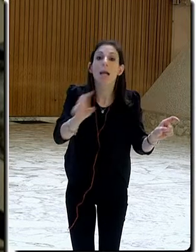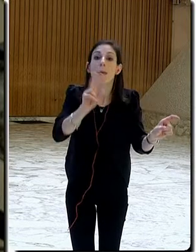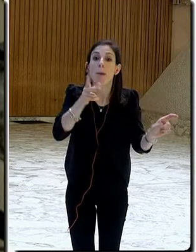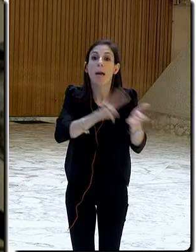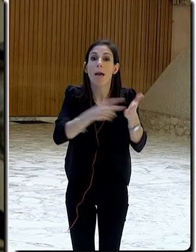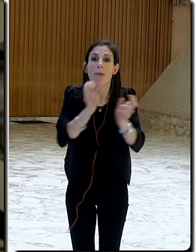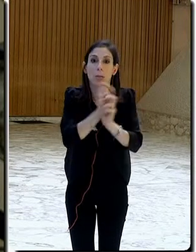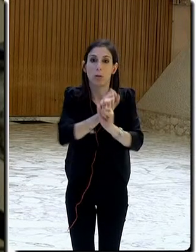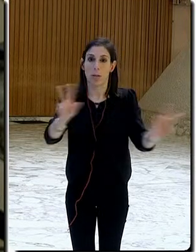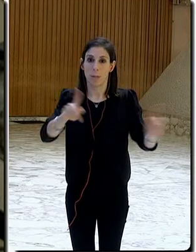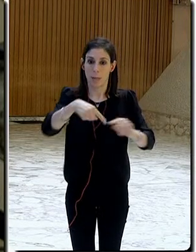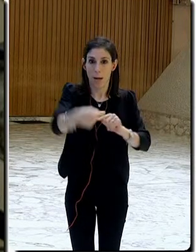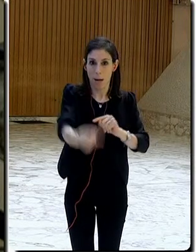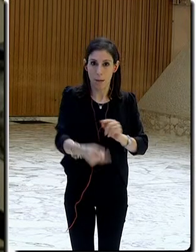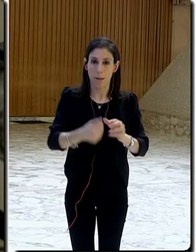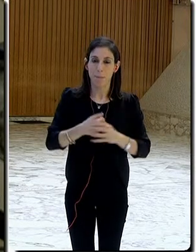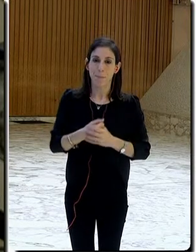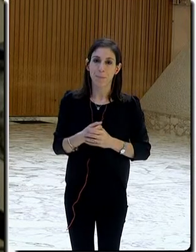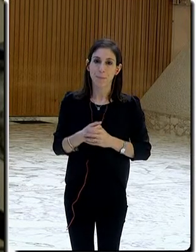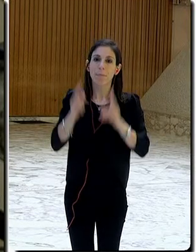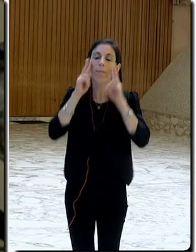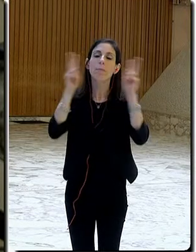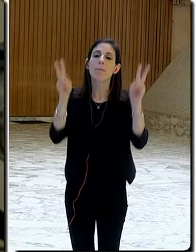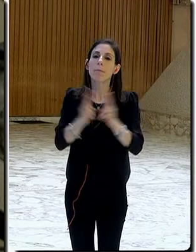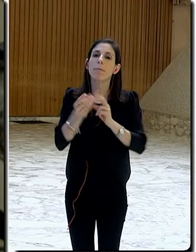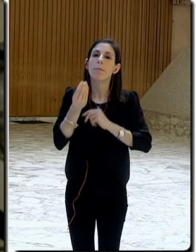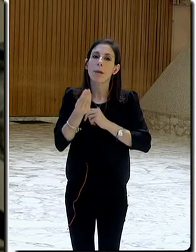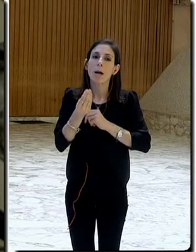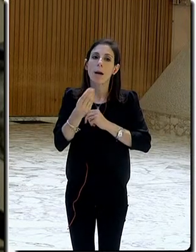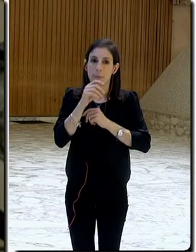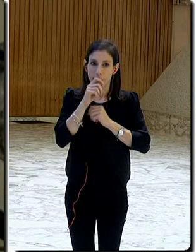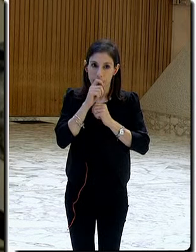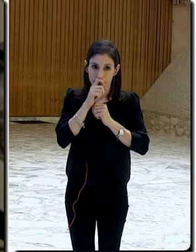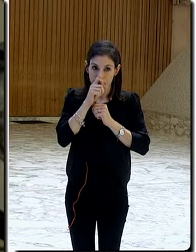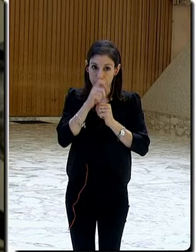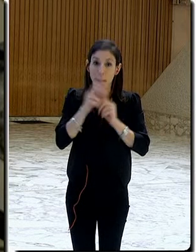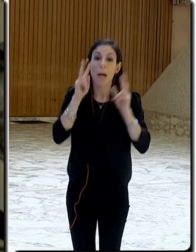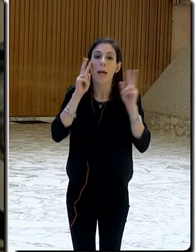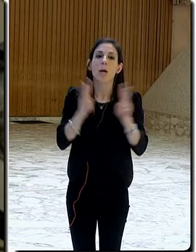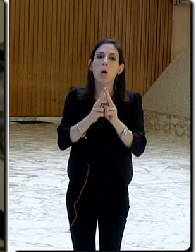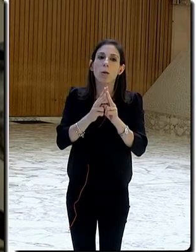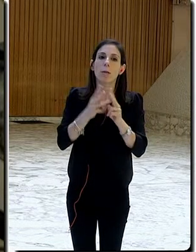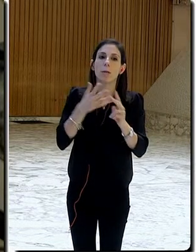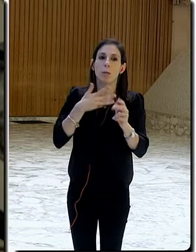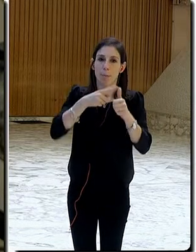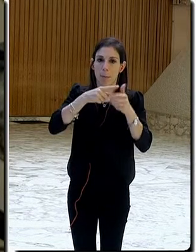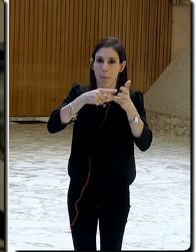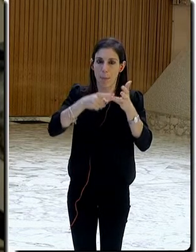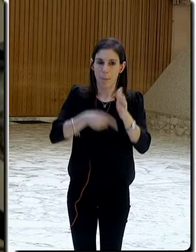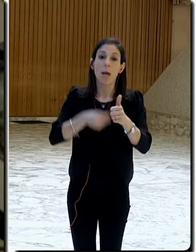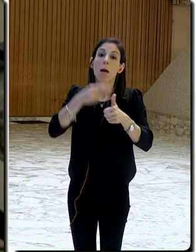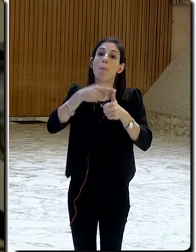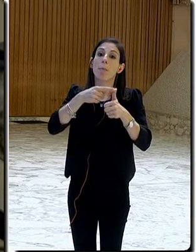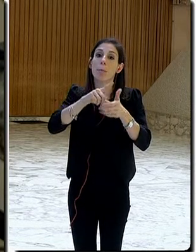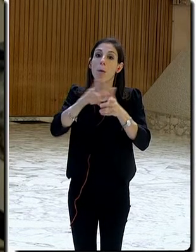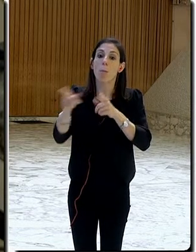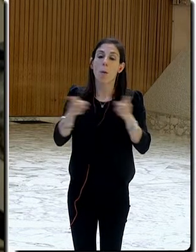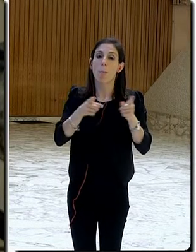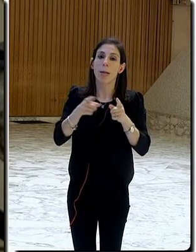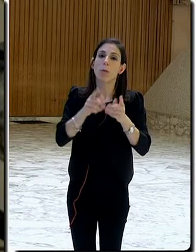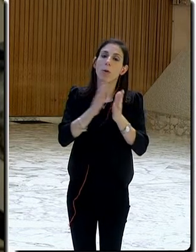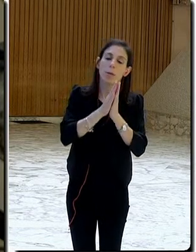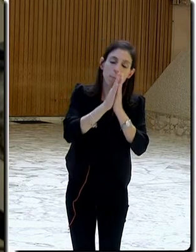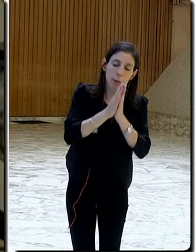sont constituées des moments suivants. Le premier est un temps de prière et de louange. Se mettre en présence de Dieu,